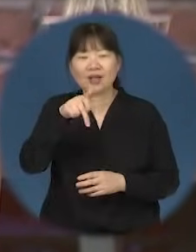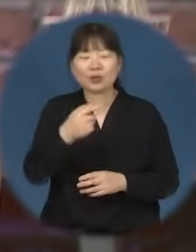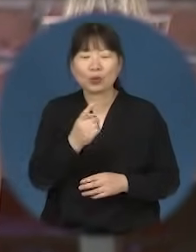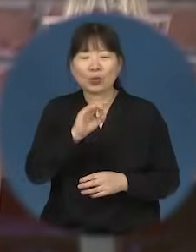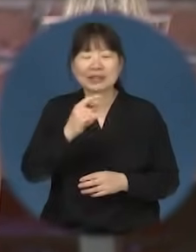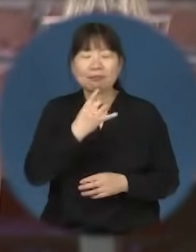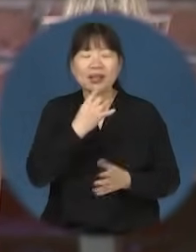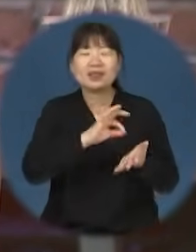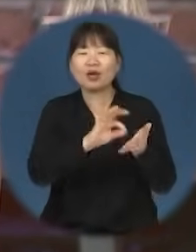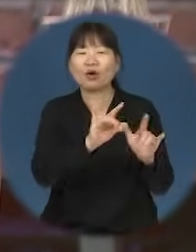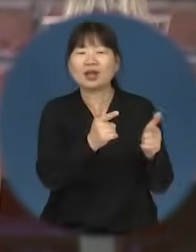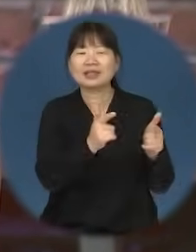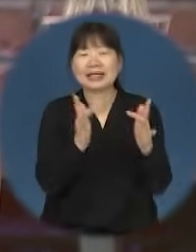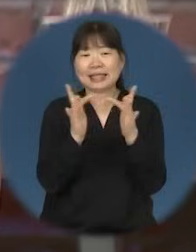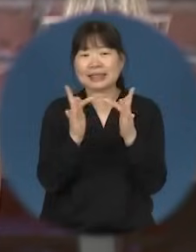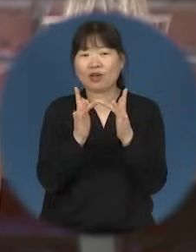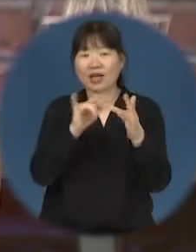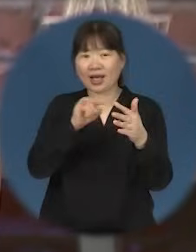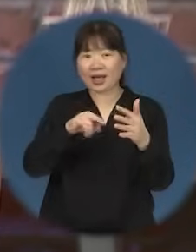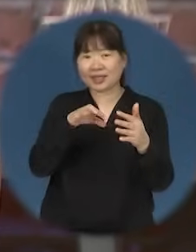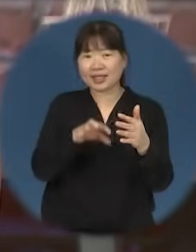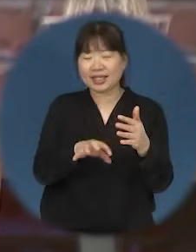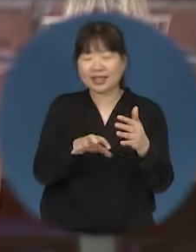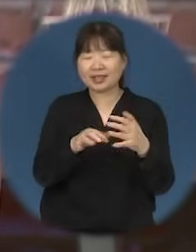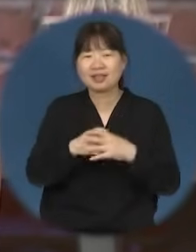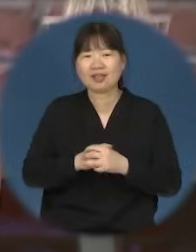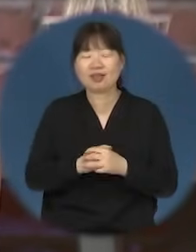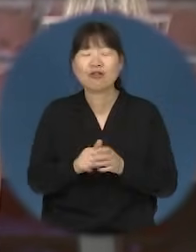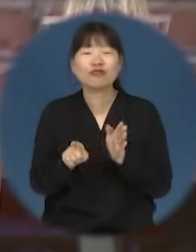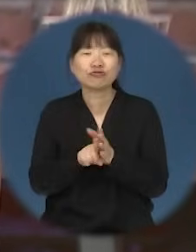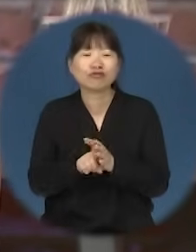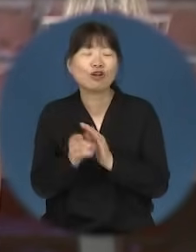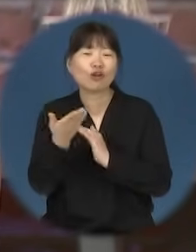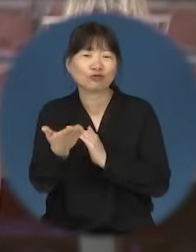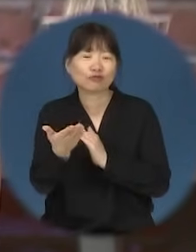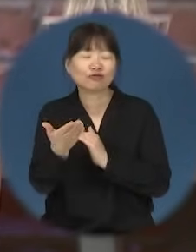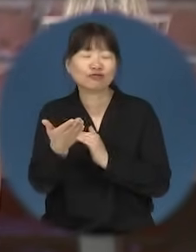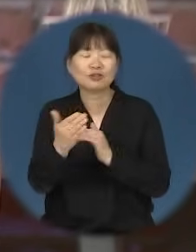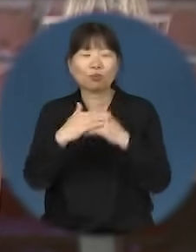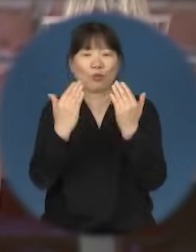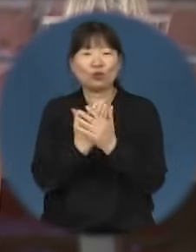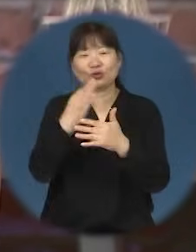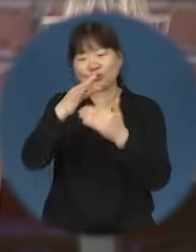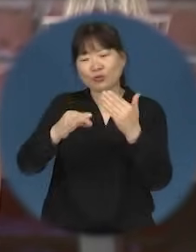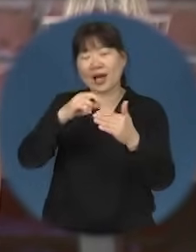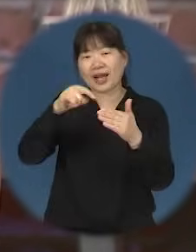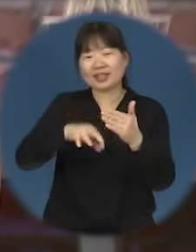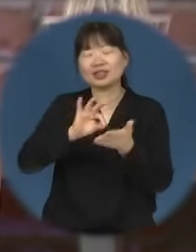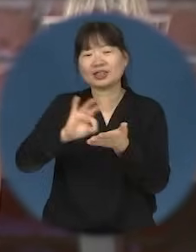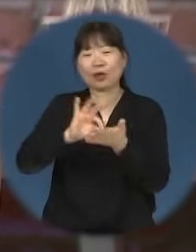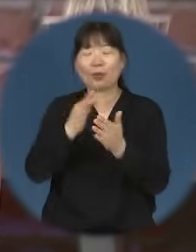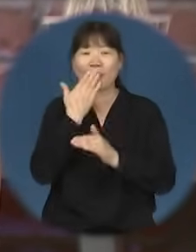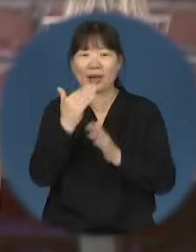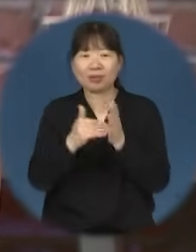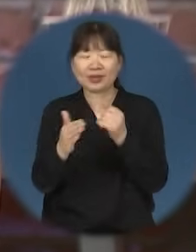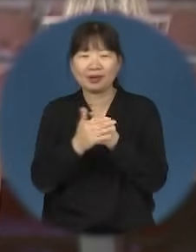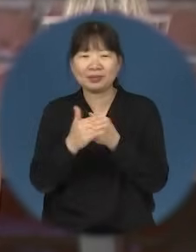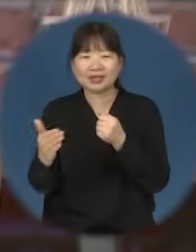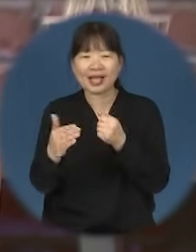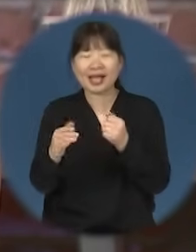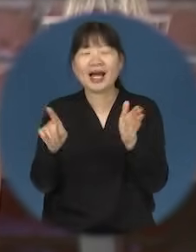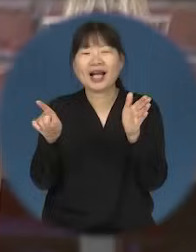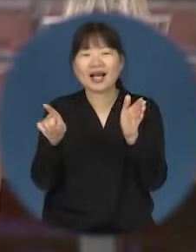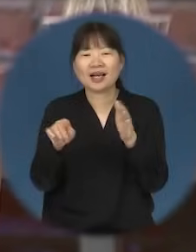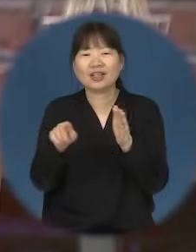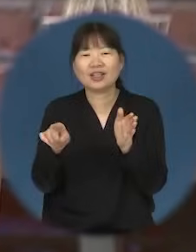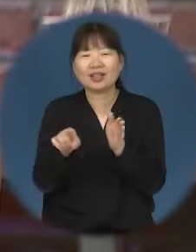아니고 인터넷상에서 신뢰를 줄 수 있는 모든 시스템에서 쓸 수 있더라. 그래서 신뢰